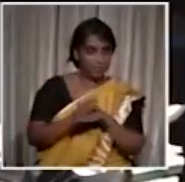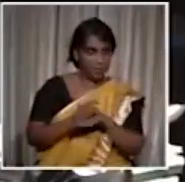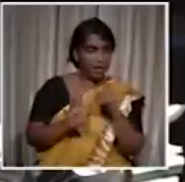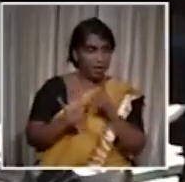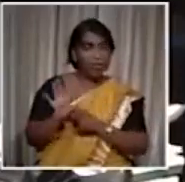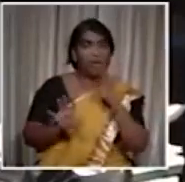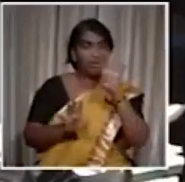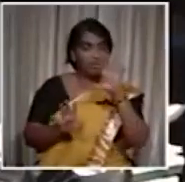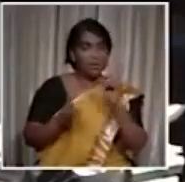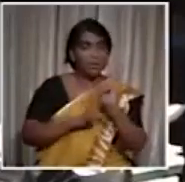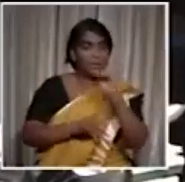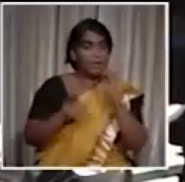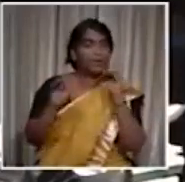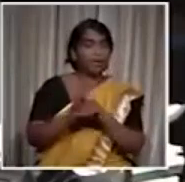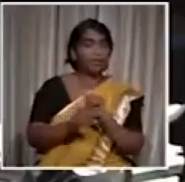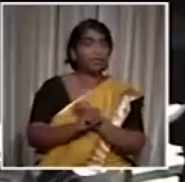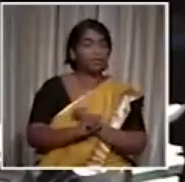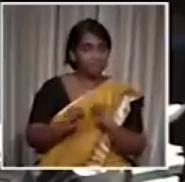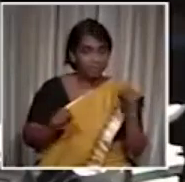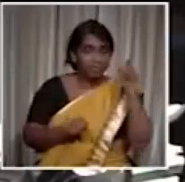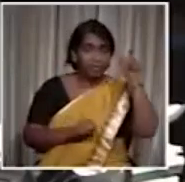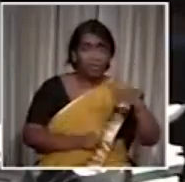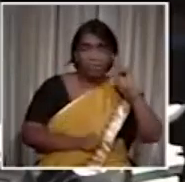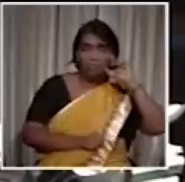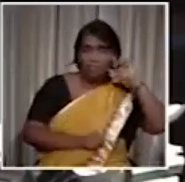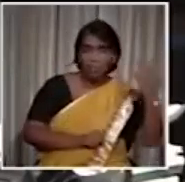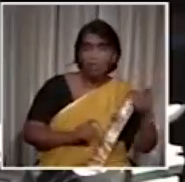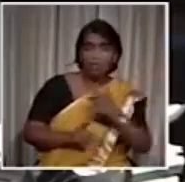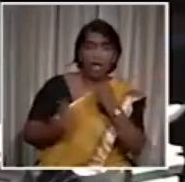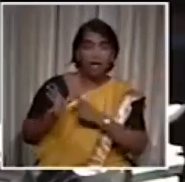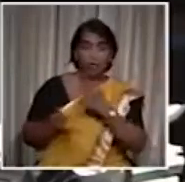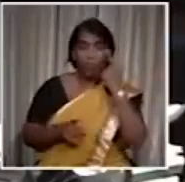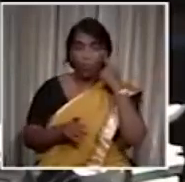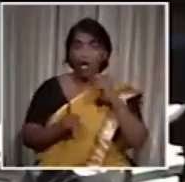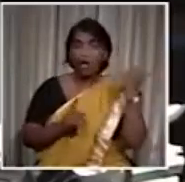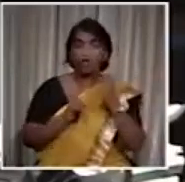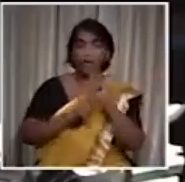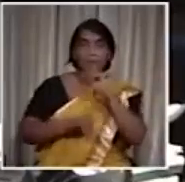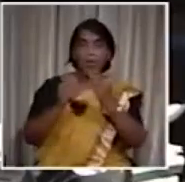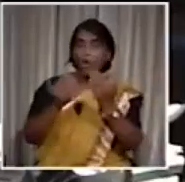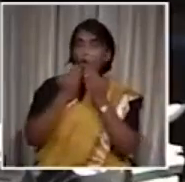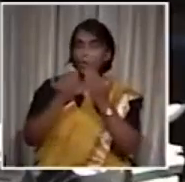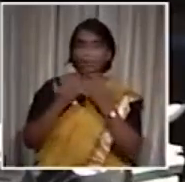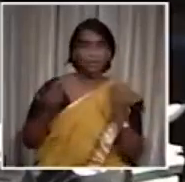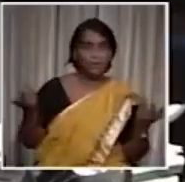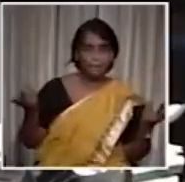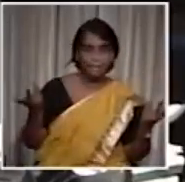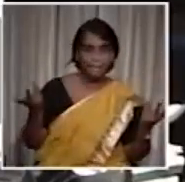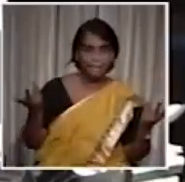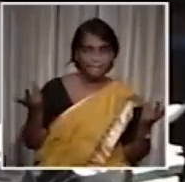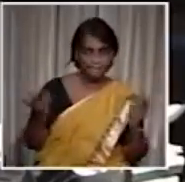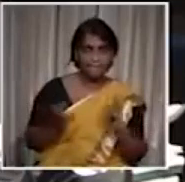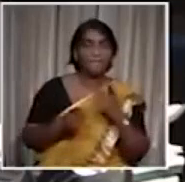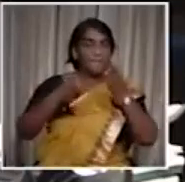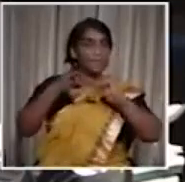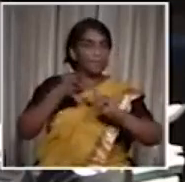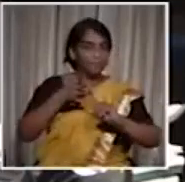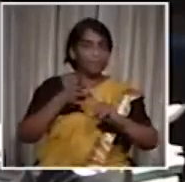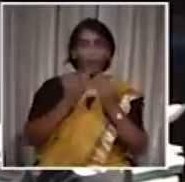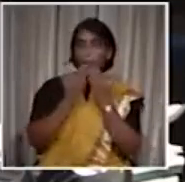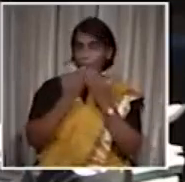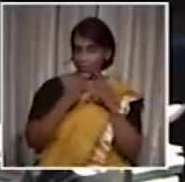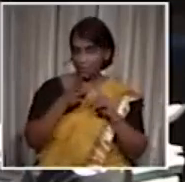අවුරුදු 45 පාර්ලිමේන්තුවේ හිටපු නැති කෙනාට නොතේරෙන ආසුමාර සිංහට තේරෙන අලුත් පාර්ලිමේන්තු උපදේශක මොකද්ද? ඊළඟ කොට